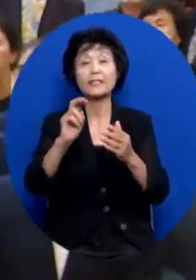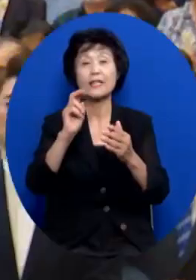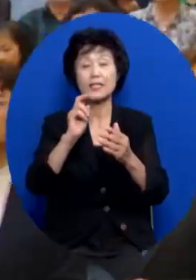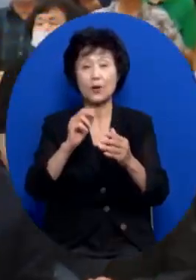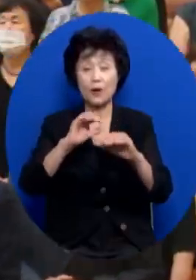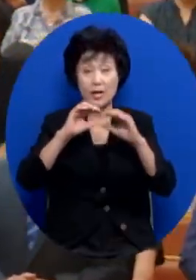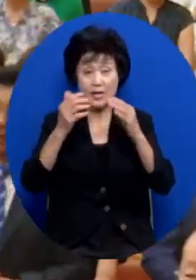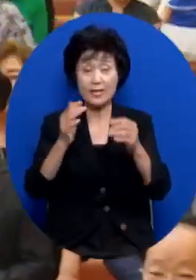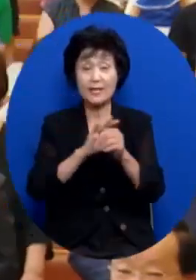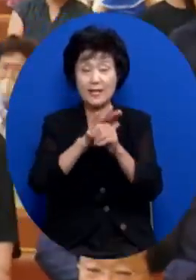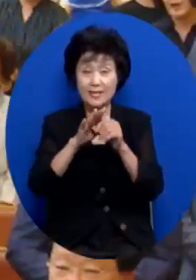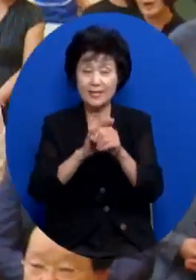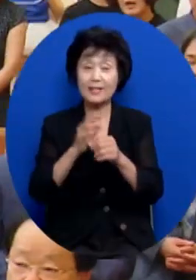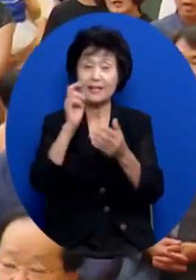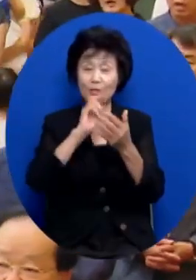애국가자창으로 예배를 마무리했습니다